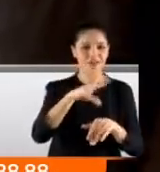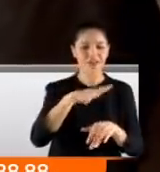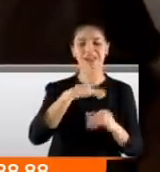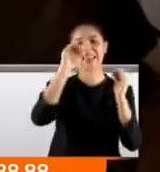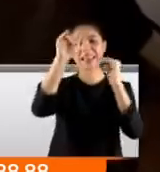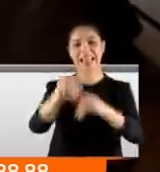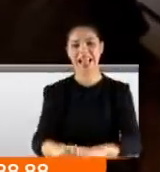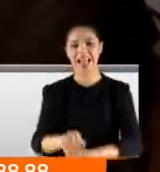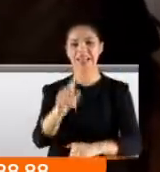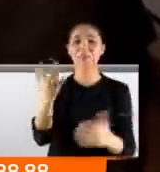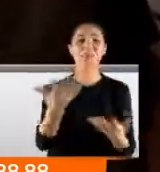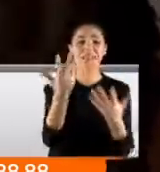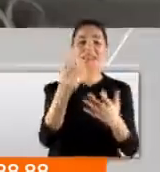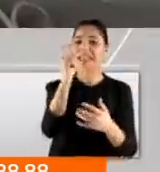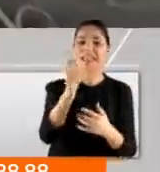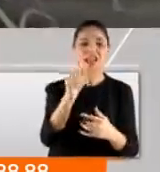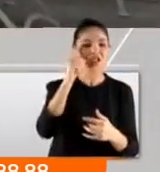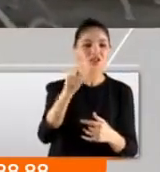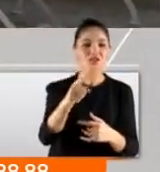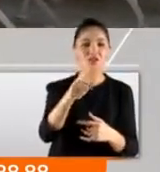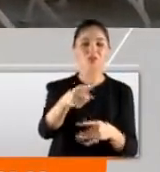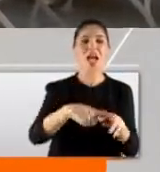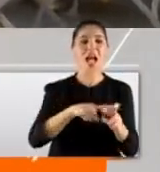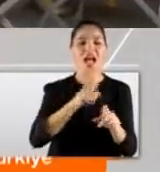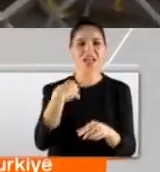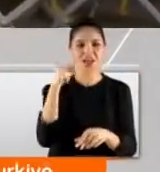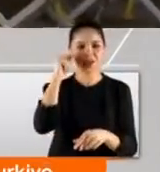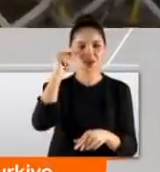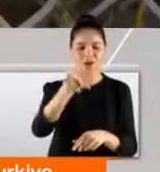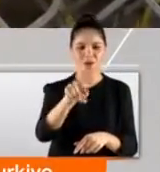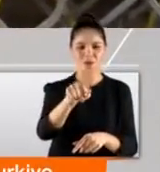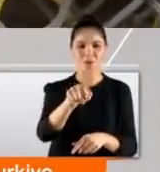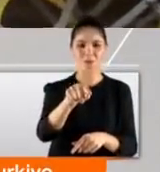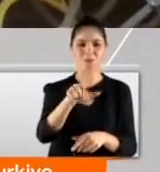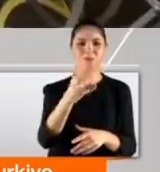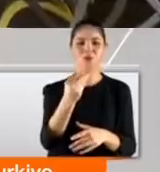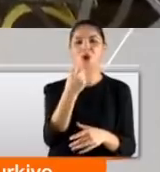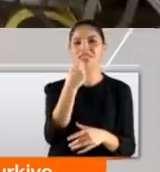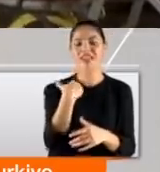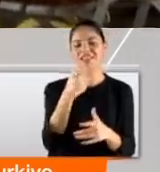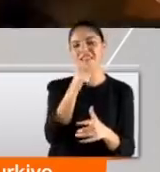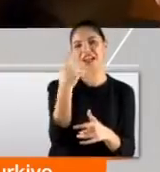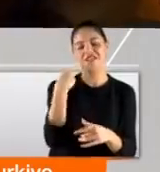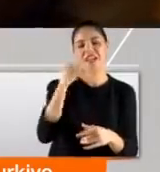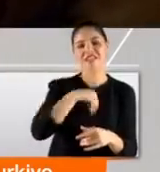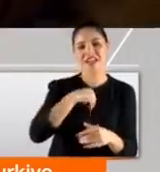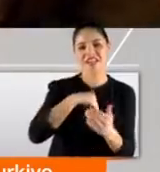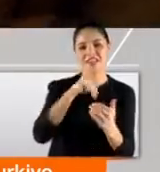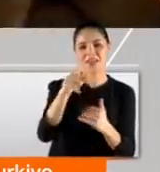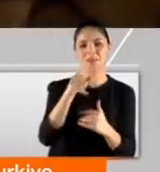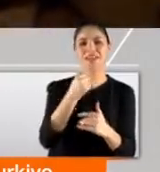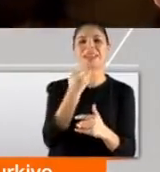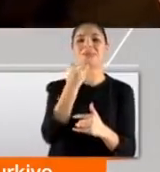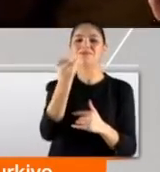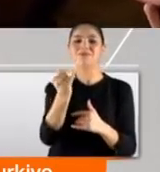söylüyorlar. Nasıl buldunuz gerçekten? Ayıcıkları gördüğümüzde hoş bir kafe diye. Evet. Mesela rica ediyorlar